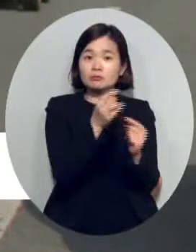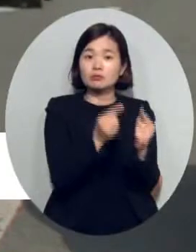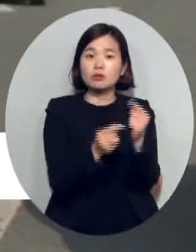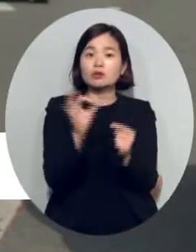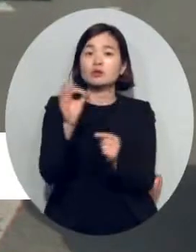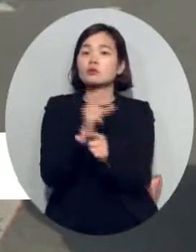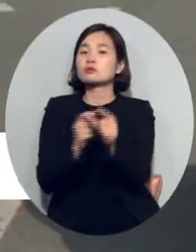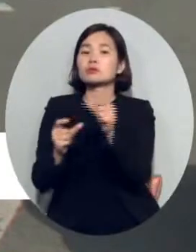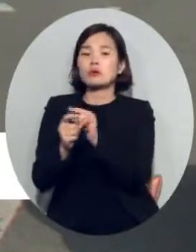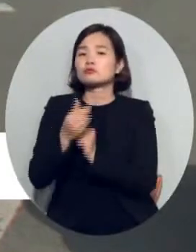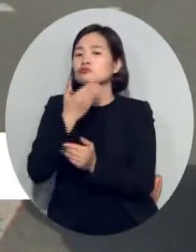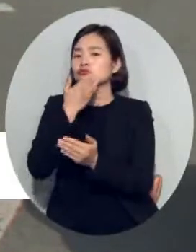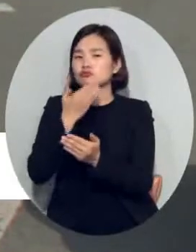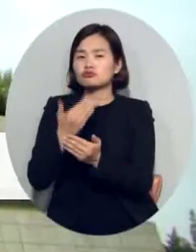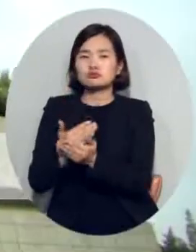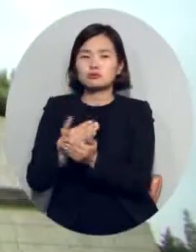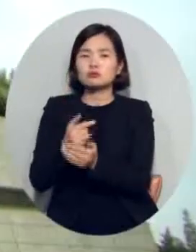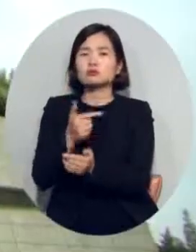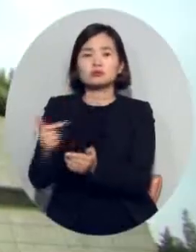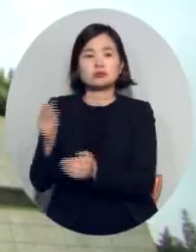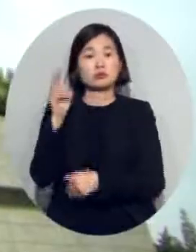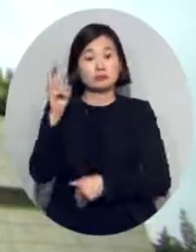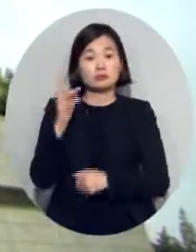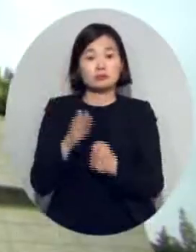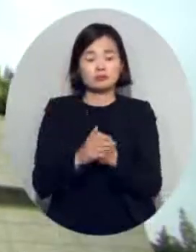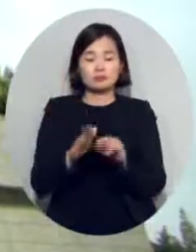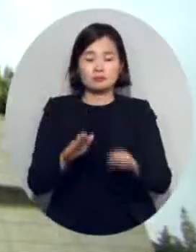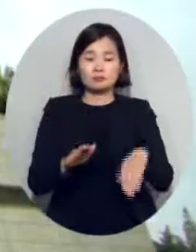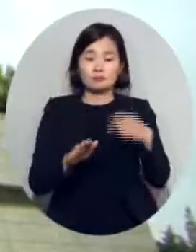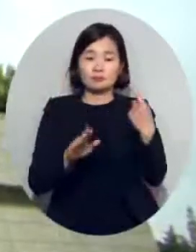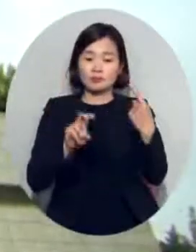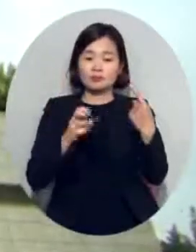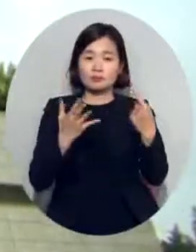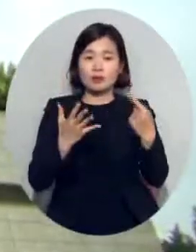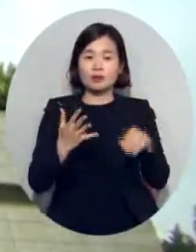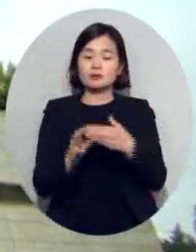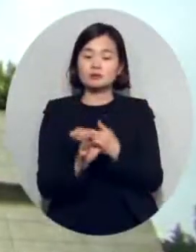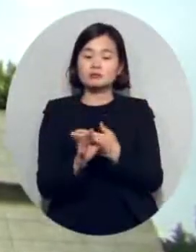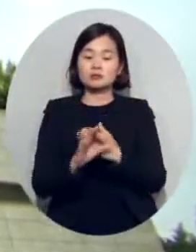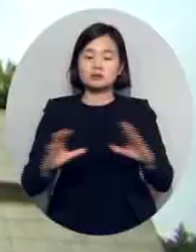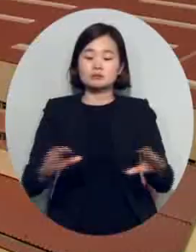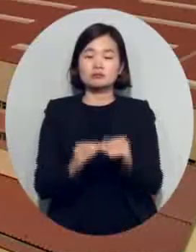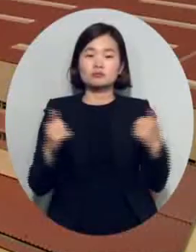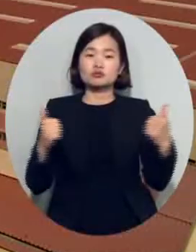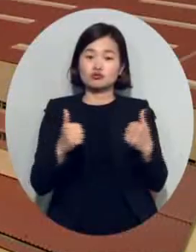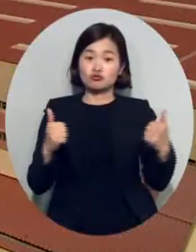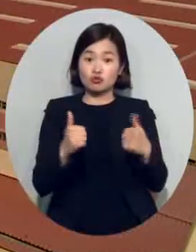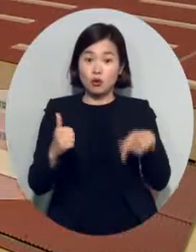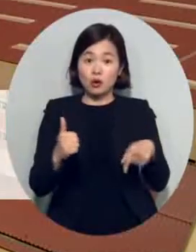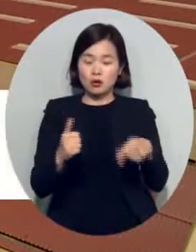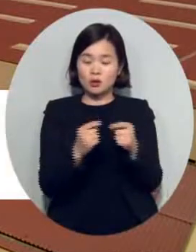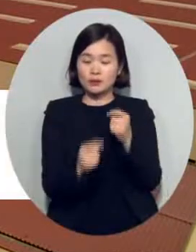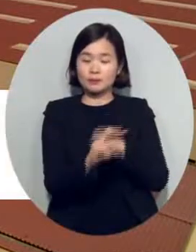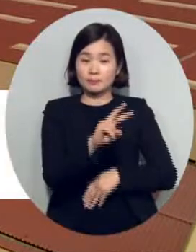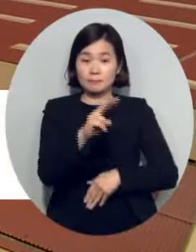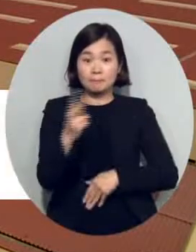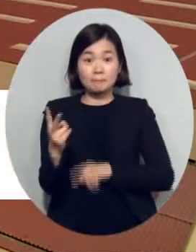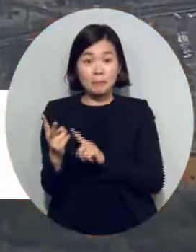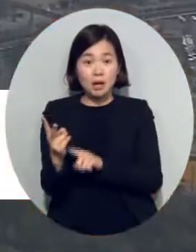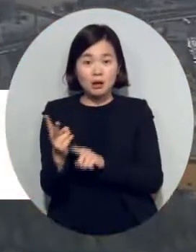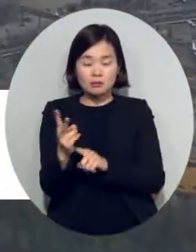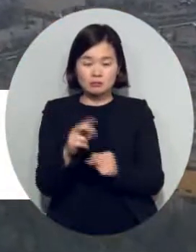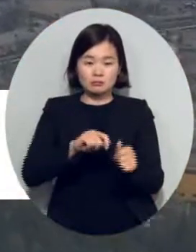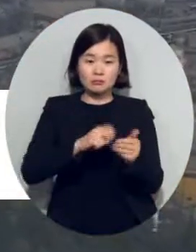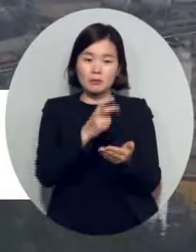진행이 될 거란 생각을 하고 있습니다 오는 28일 임시 주총을 앞두고 있는 포스코의 지주 에서 전환 역시 중대재해